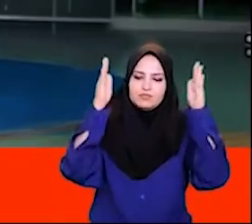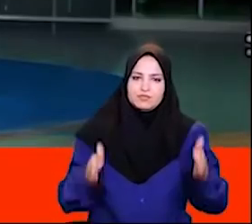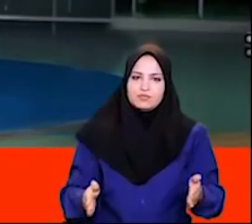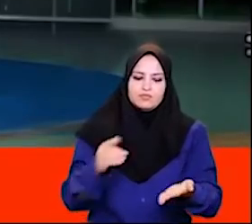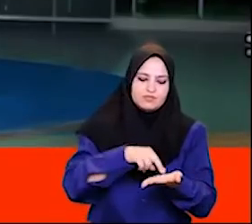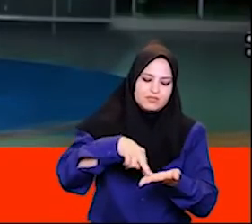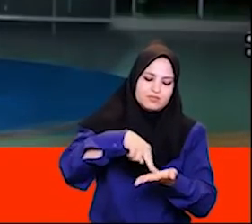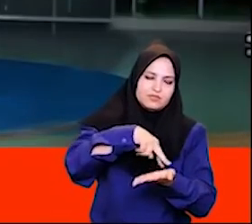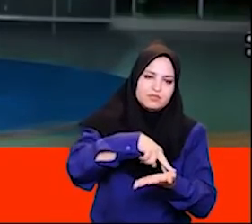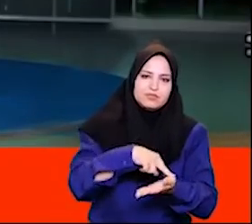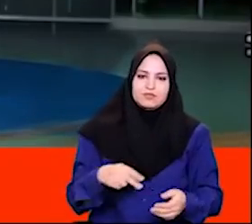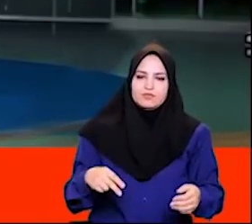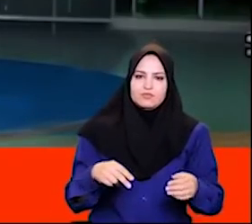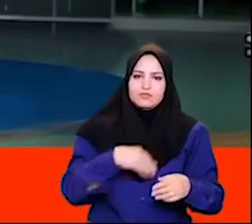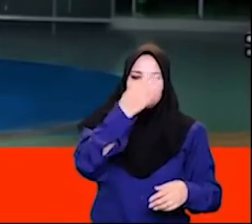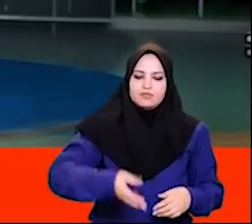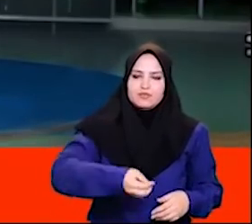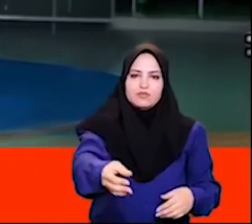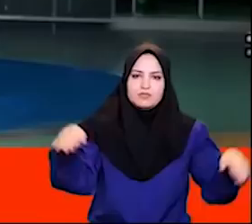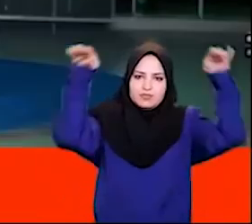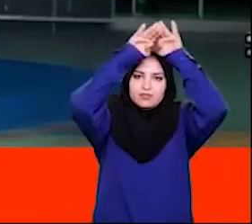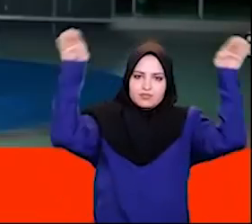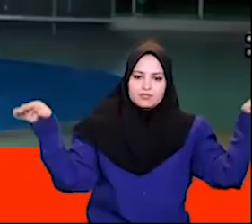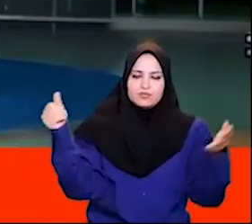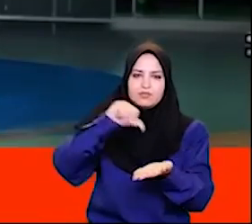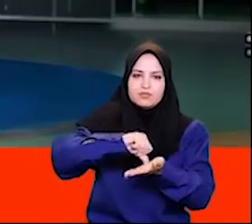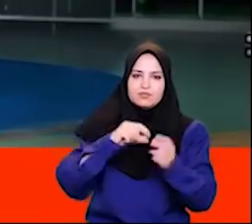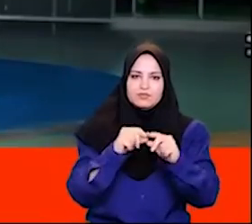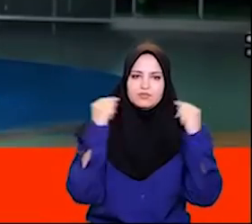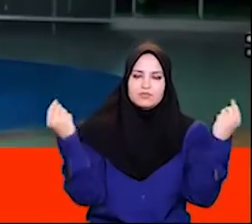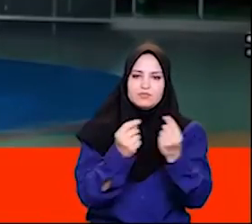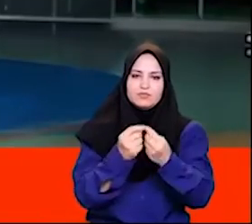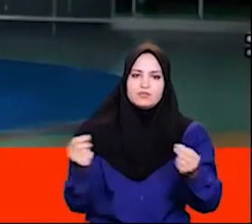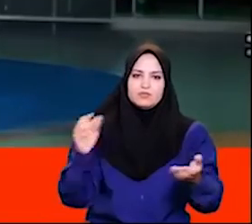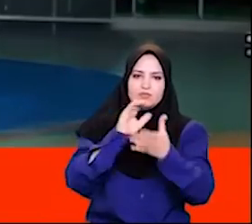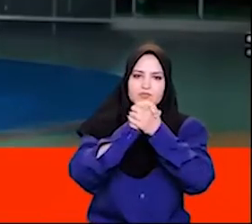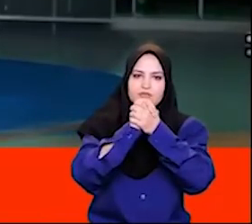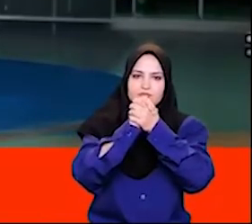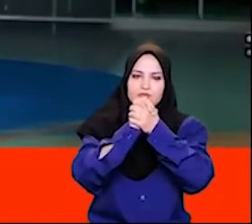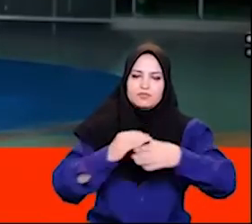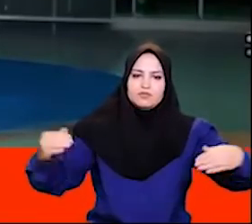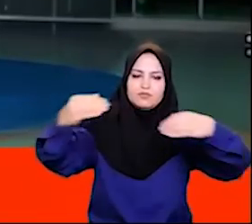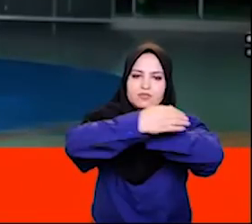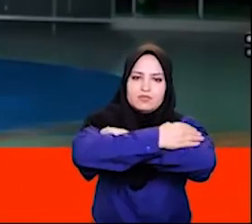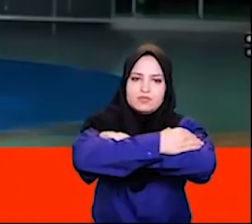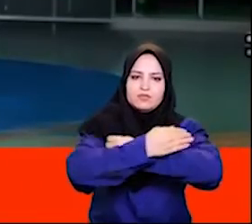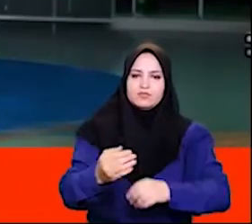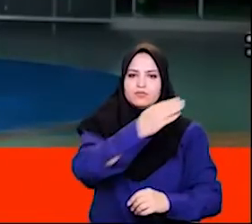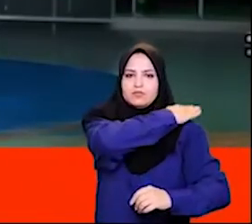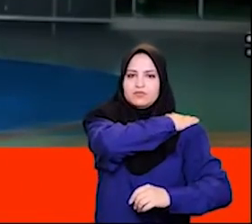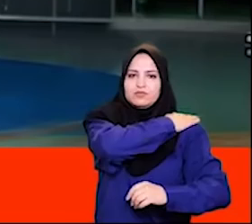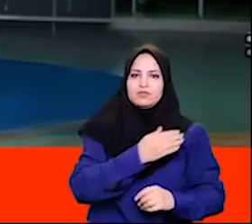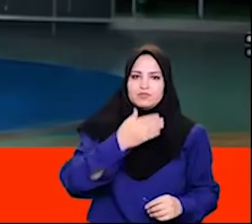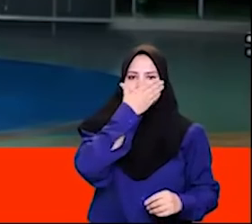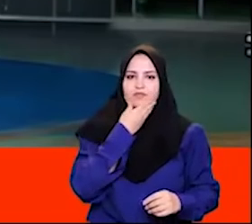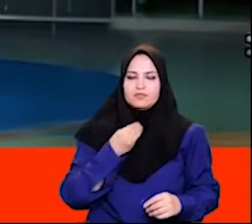سازی بازیکنان، بارور شدن ابرهای ایران و ایجاد روابطی دوستانه و به آغوش گرفتن مسئولینی